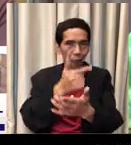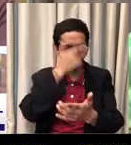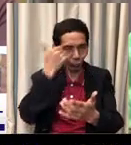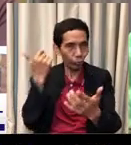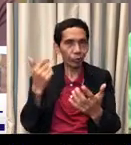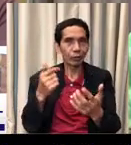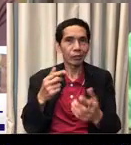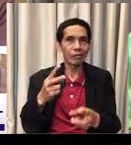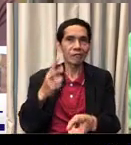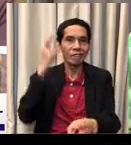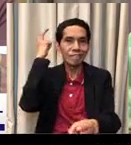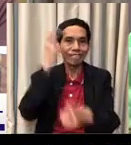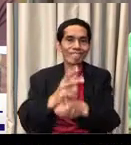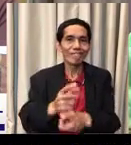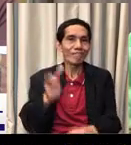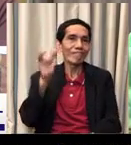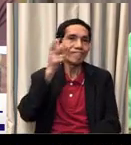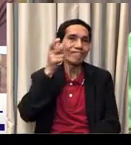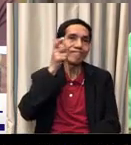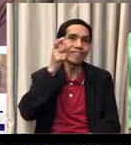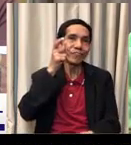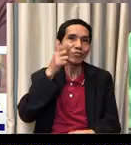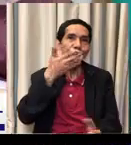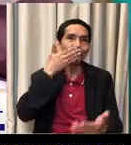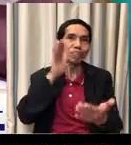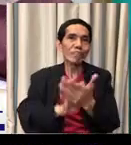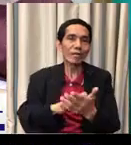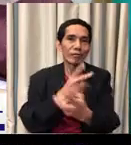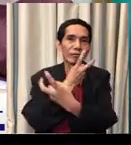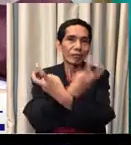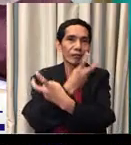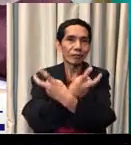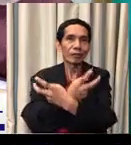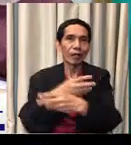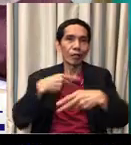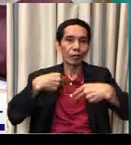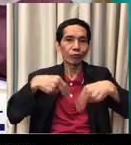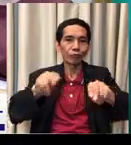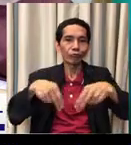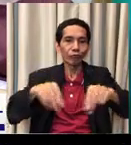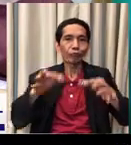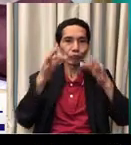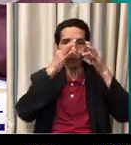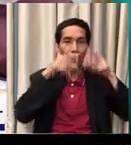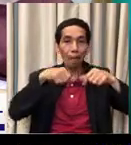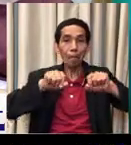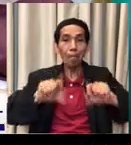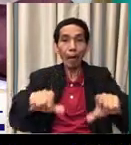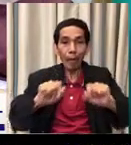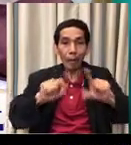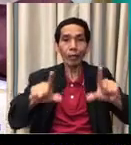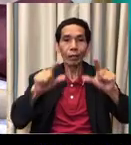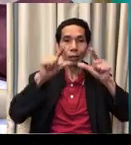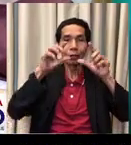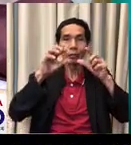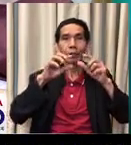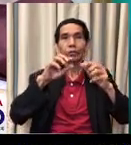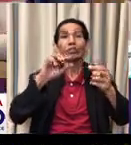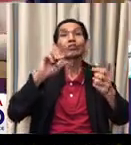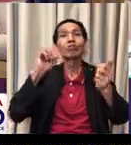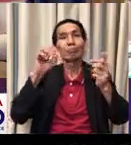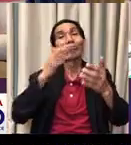talagang ganid sagad hanggang buto ang kasamaan ninyo. Nagtitinda pa rin kayo ng droga. Magbago kayo ng